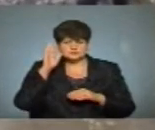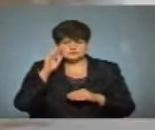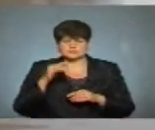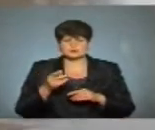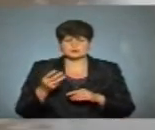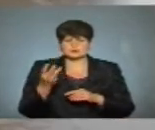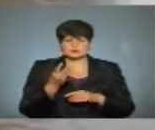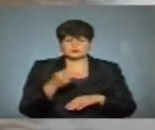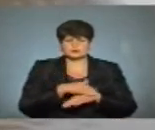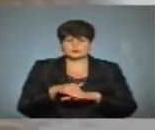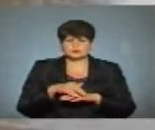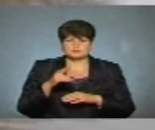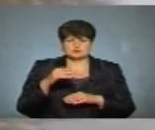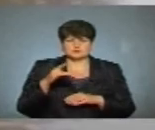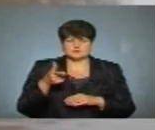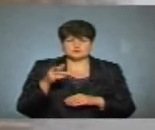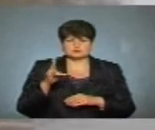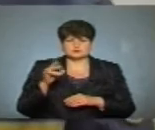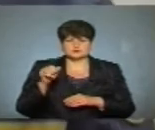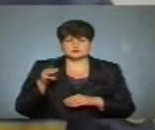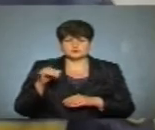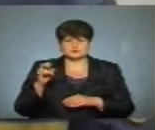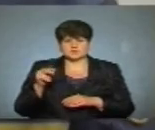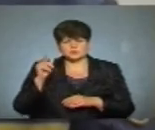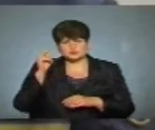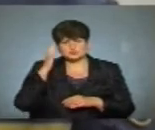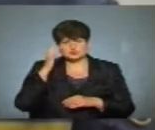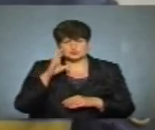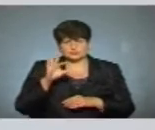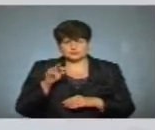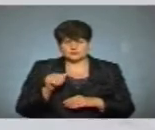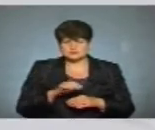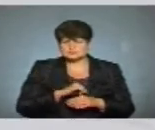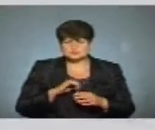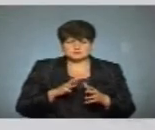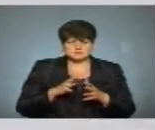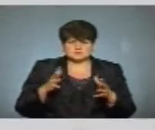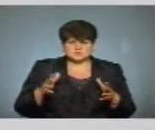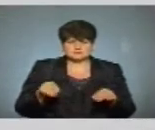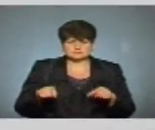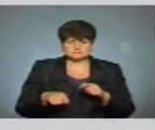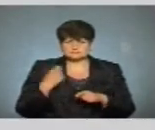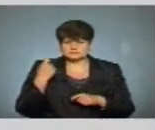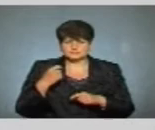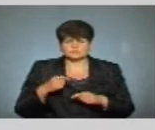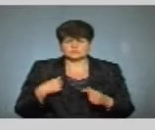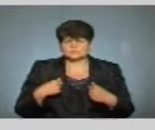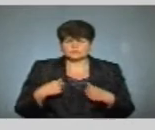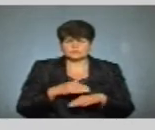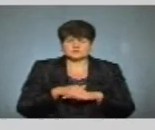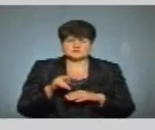на 3 вулицях – Підгородня, Гнатюка та Чорновола. Найбільш постраждала вулиця – це вулиця Підгородня. Це орієнтовно до